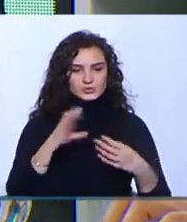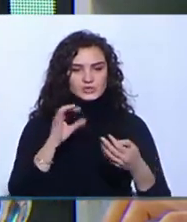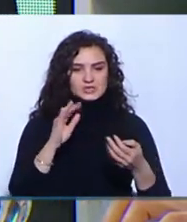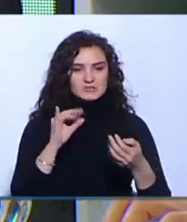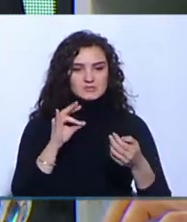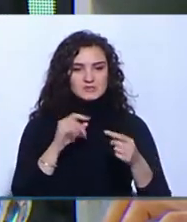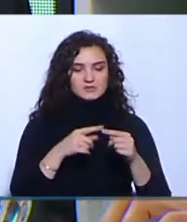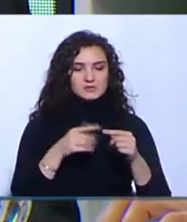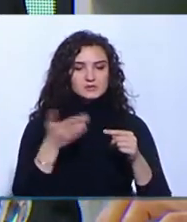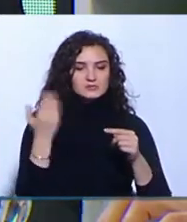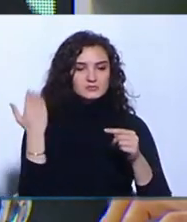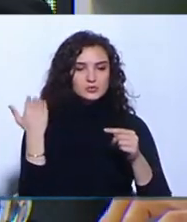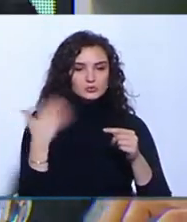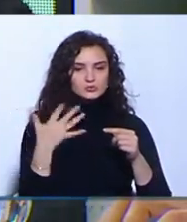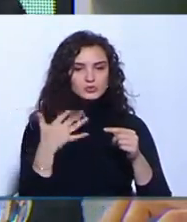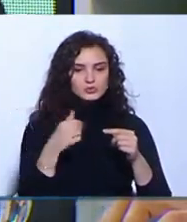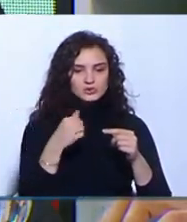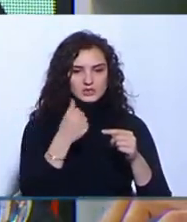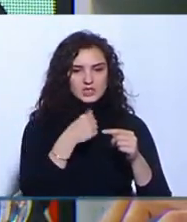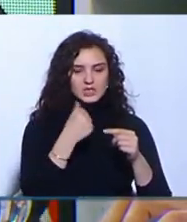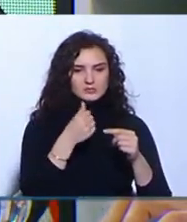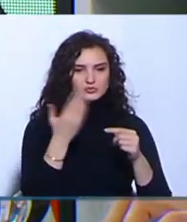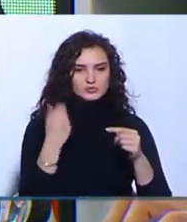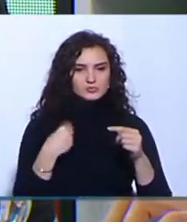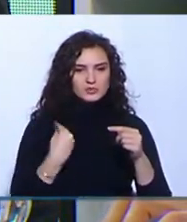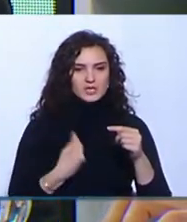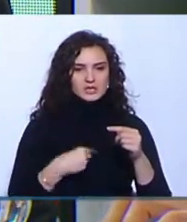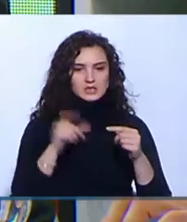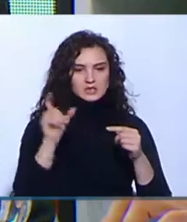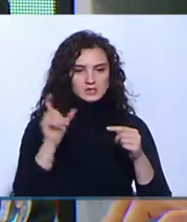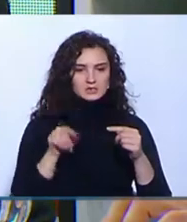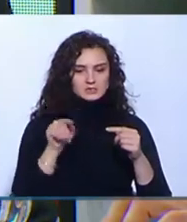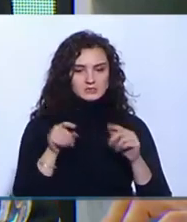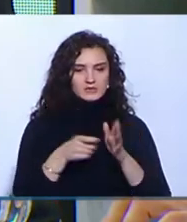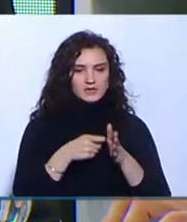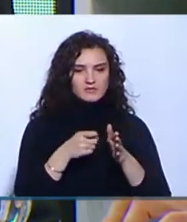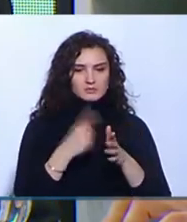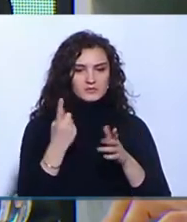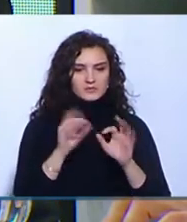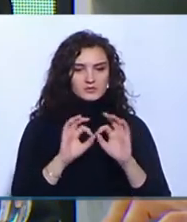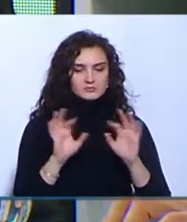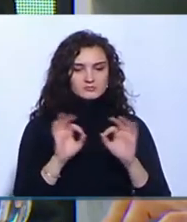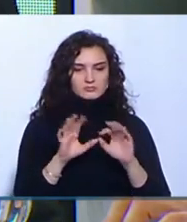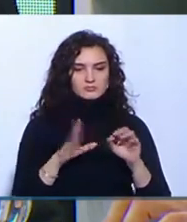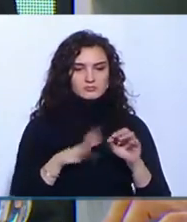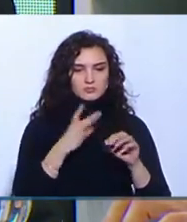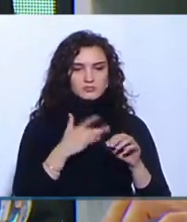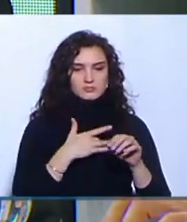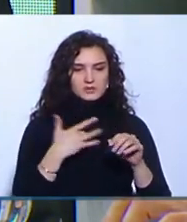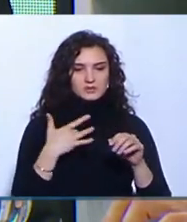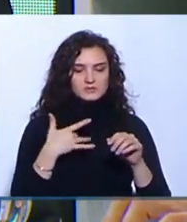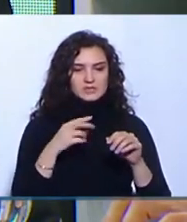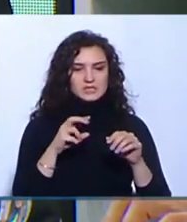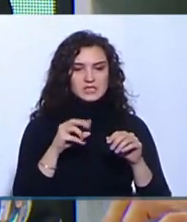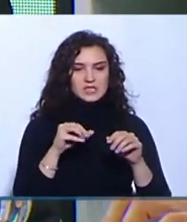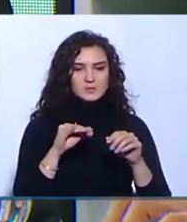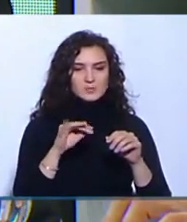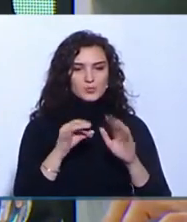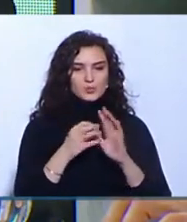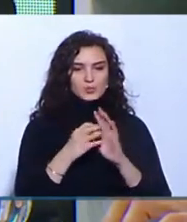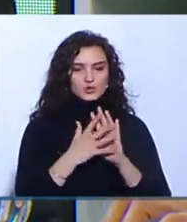გასული საუკუნის 50 წლებში ამას ყურადღება მიაქცია ეგვიპტე ფრანკ კლევერ ლამბერტი, რომელმაც პირველმა აღწერა ეგრეთ წოდებული ფილტვის ლიმფური შეშუპება